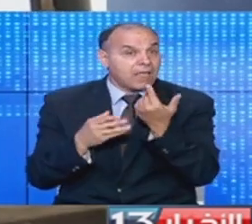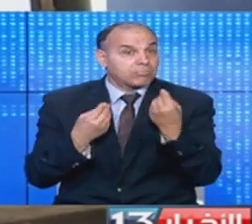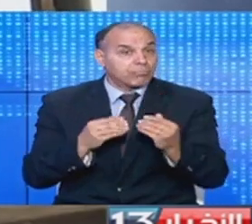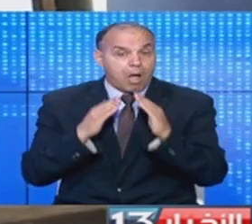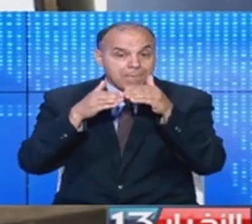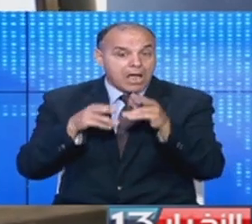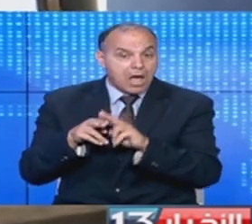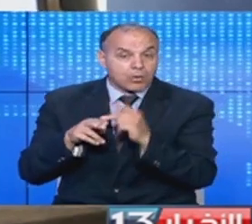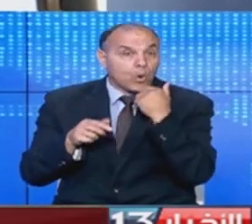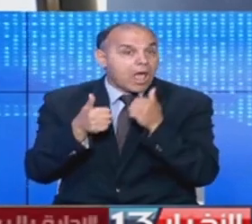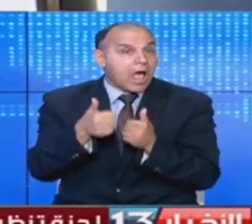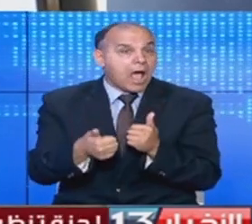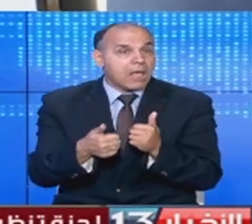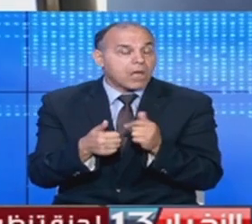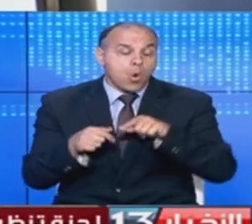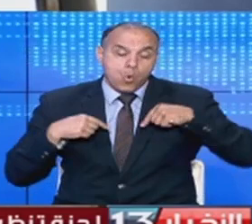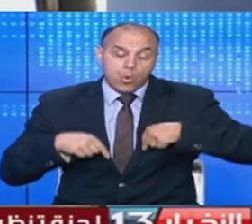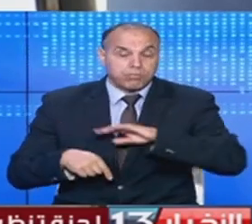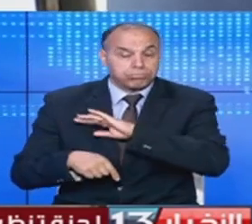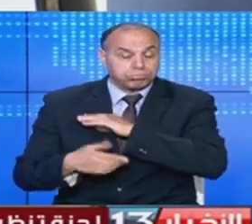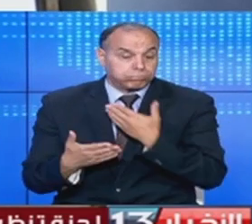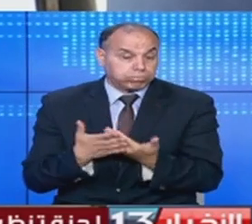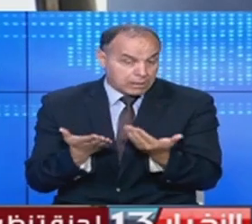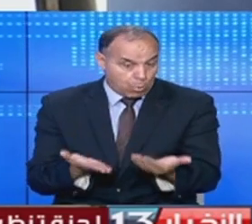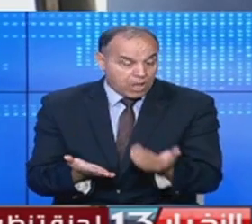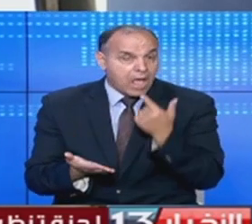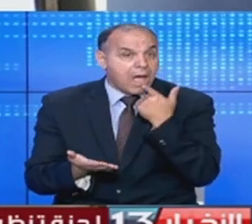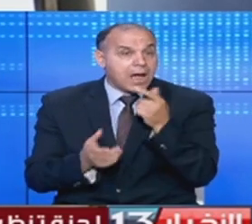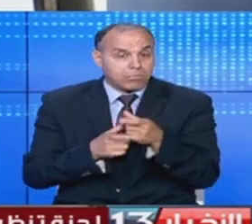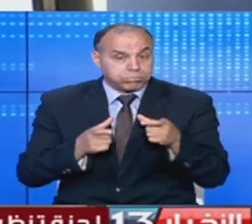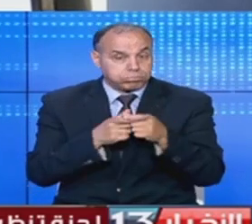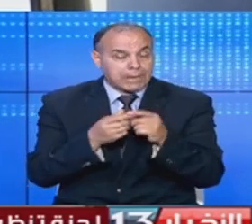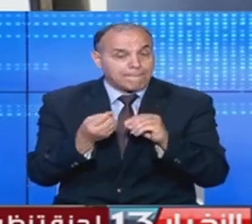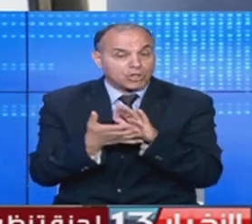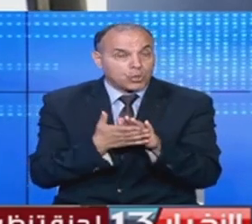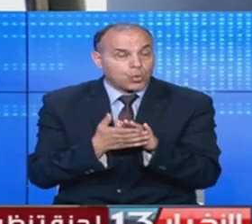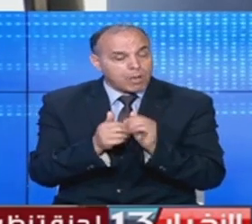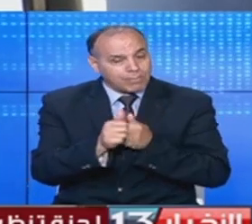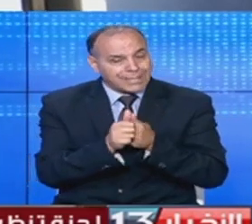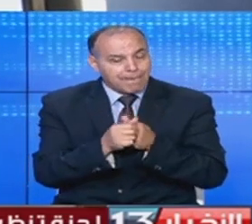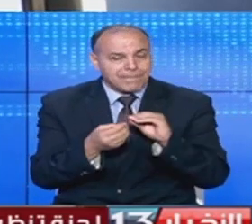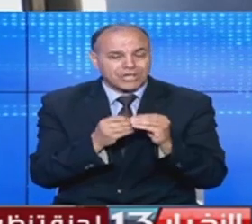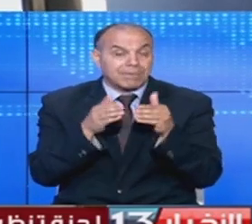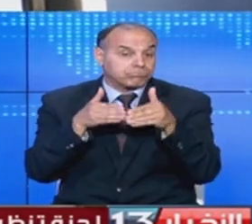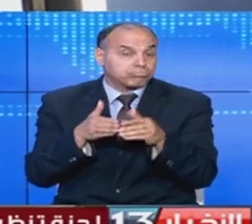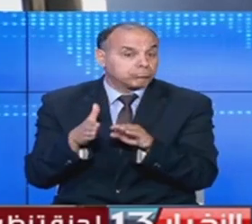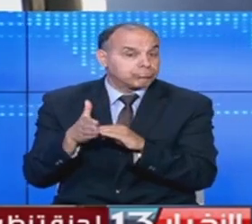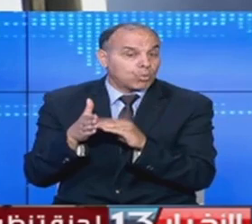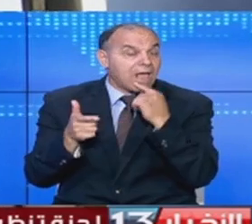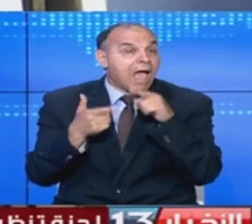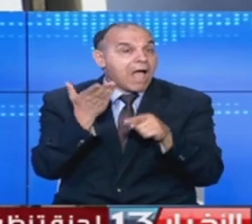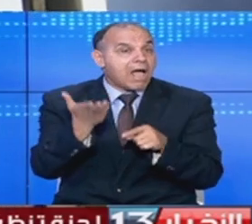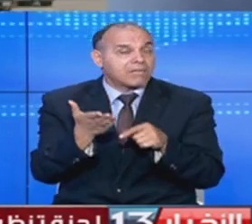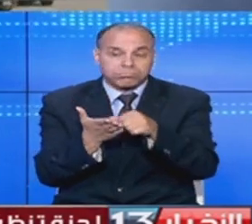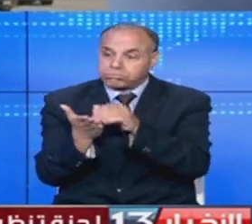ميناء رادس يعد أولوية الحكومة في المرحلة الراهنة، وأن خلية أزمة تشتغل على متابعة مشاكل الميناء خاصة في ظل